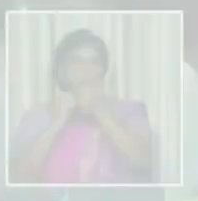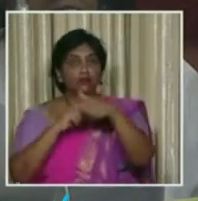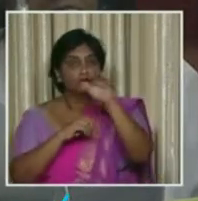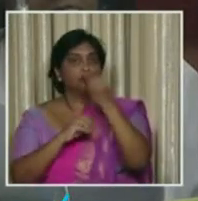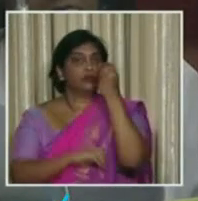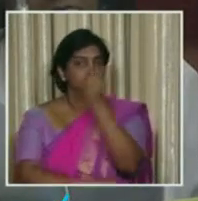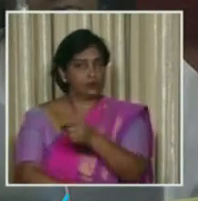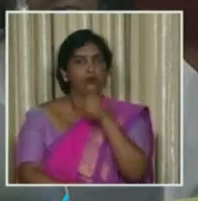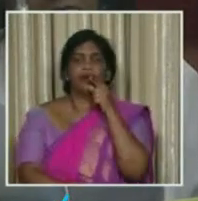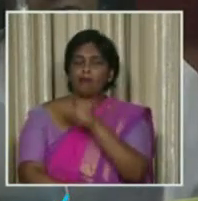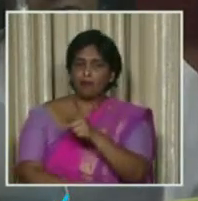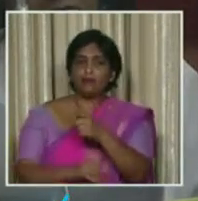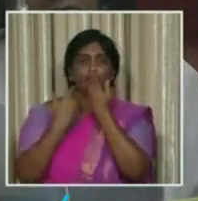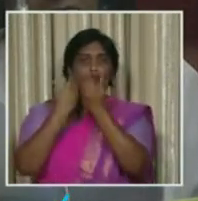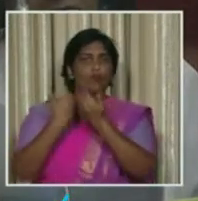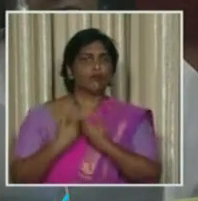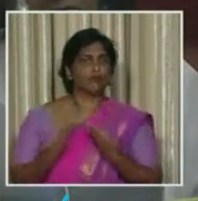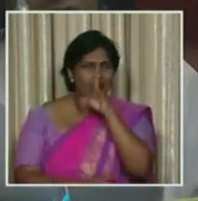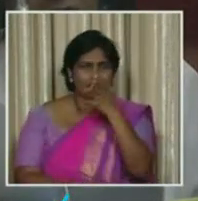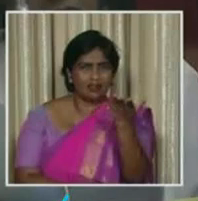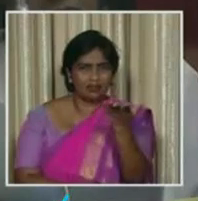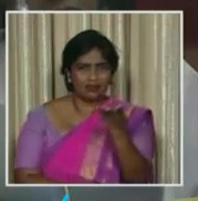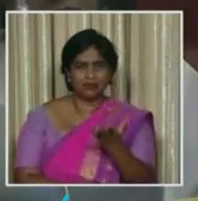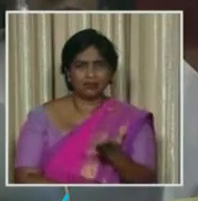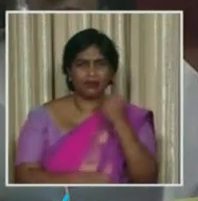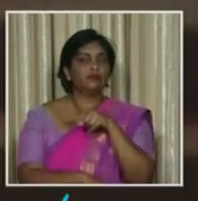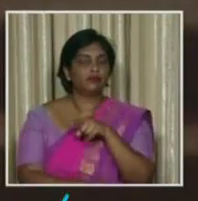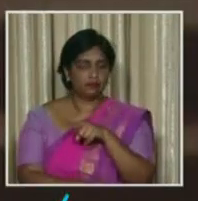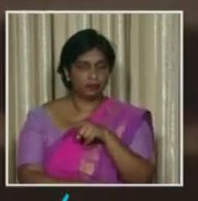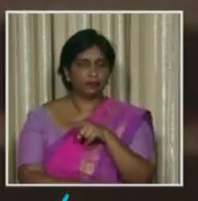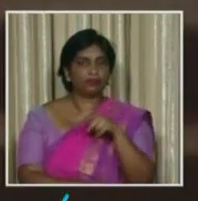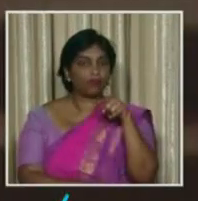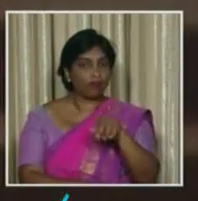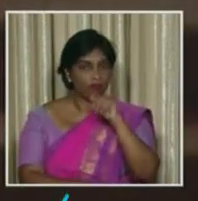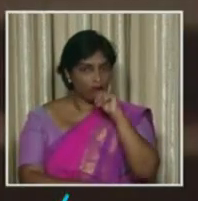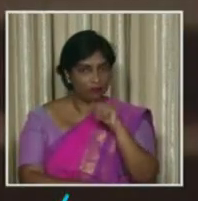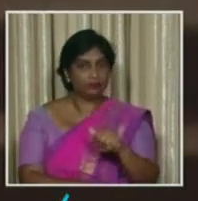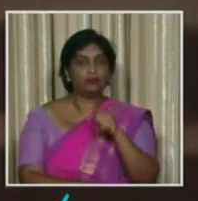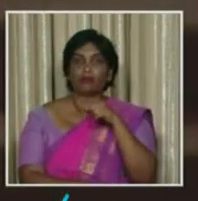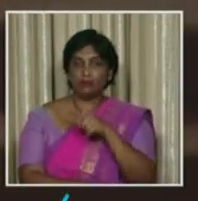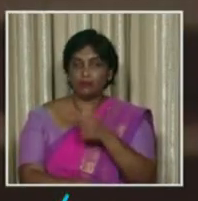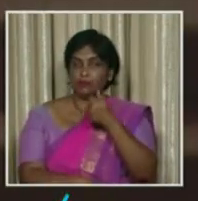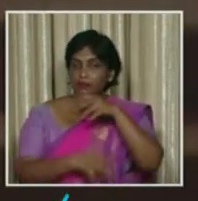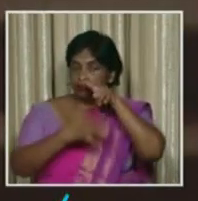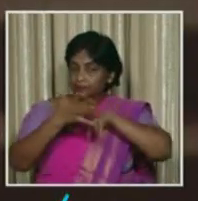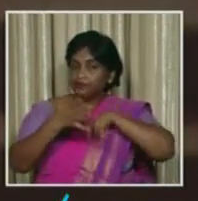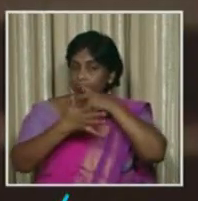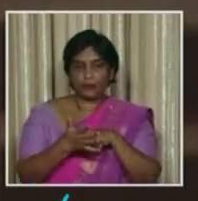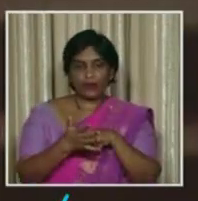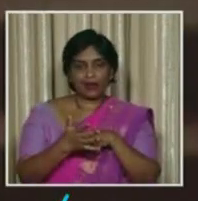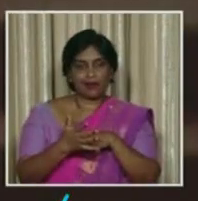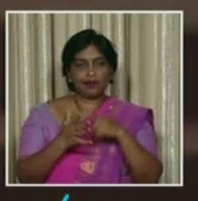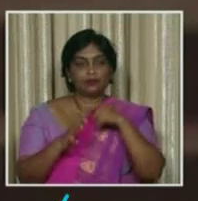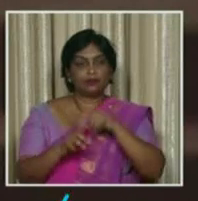දුන්නා. එතකොට ඒ අය එනවා අපිට උපදෙස් දෙන්න. ලැජ්ජ නැද්ද? ආන්ටිව ෂේප් ටු ගෝ. මේක පැහැදිලිව ඔබතුමා මේක කියෙව්වා නම් අකුරු කියෙව්වා නම්